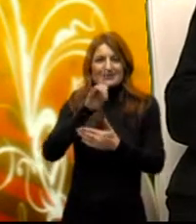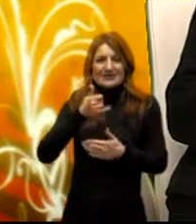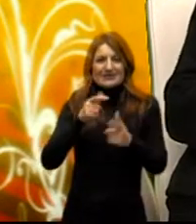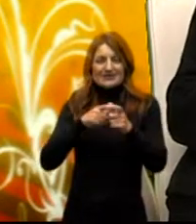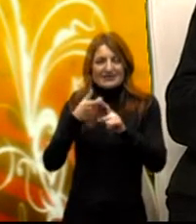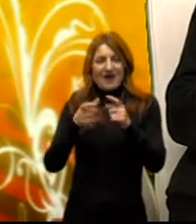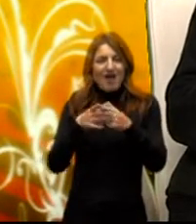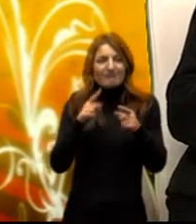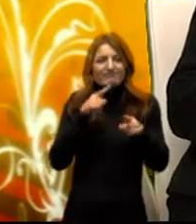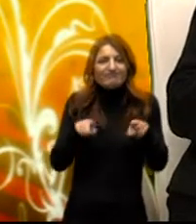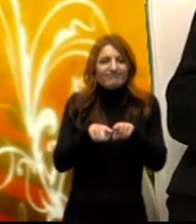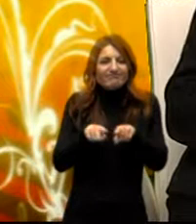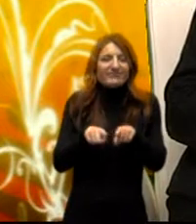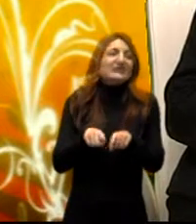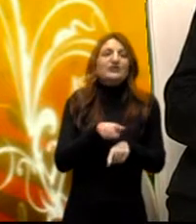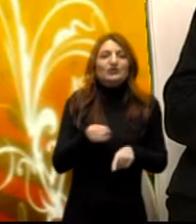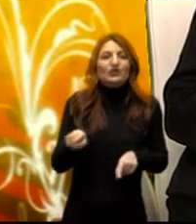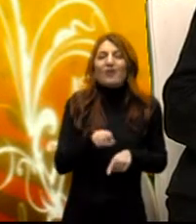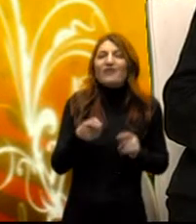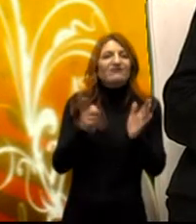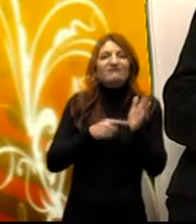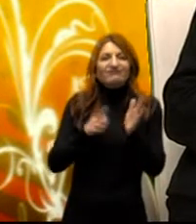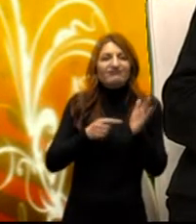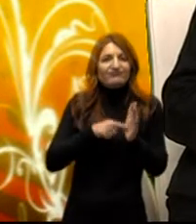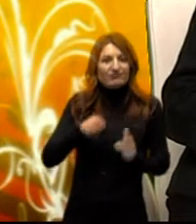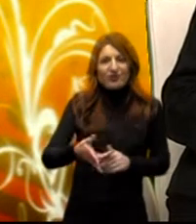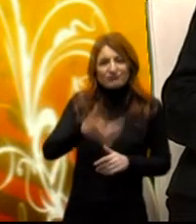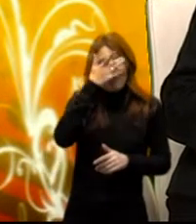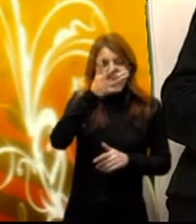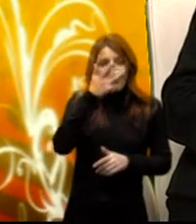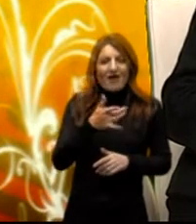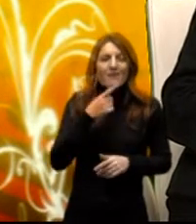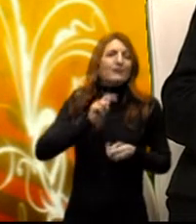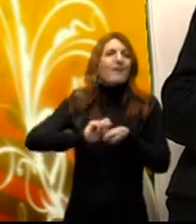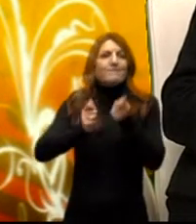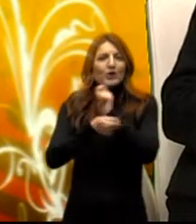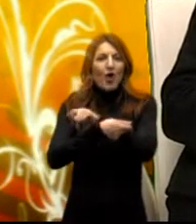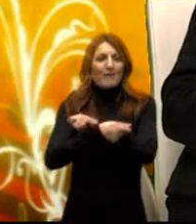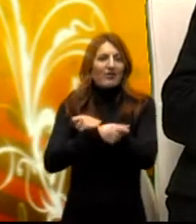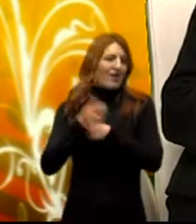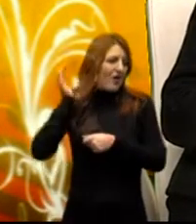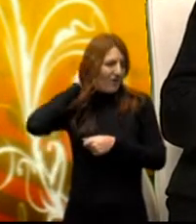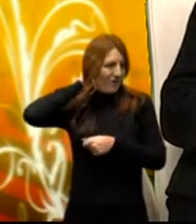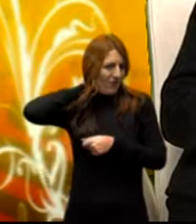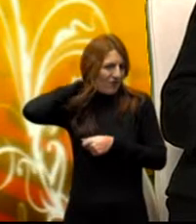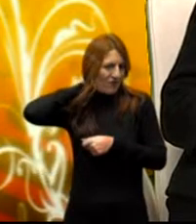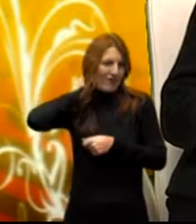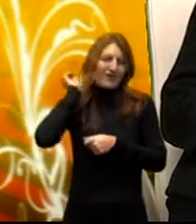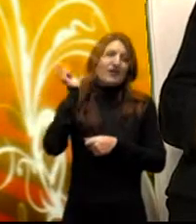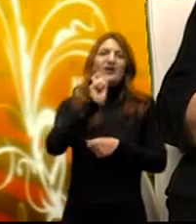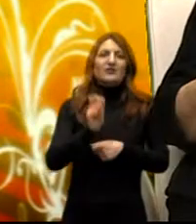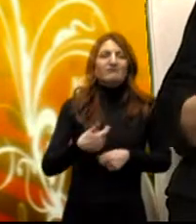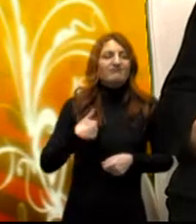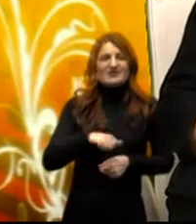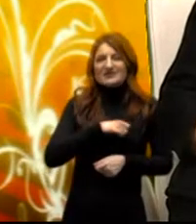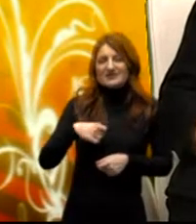cervikogene jednim dijelom, jedna od najčešćih glavobolja. Promjene na vratnoj kralježnici sami smo si